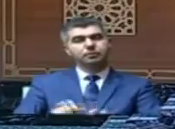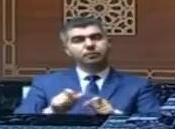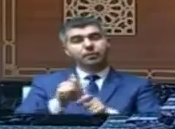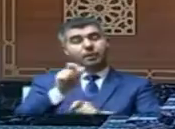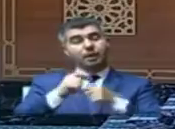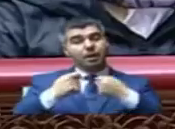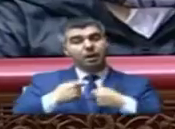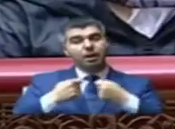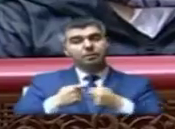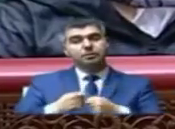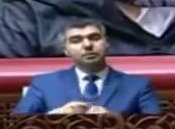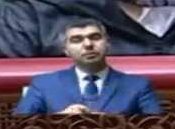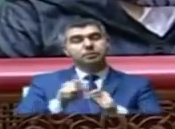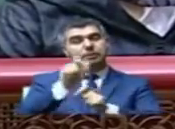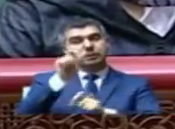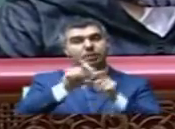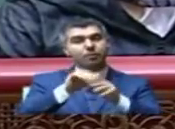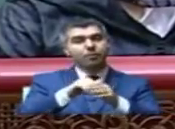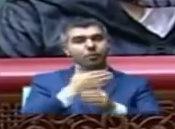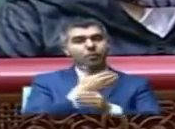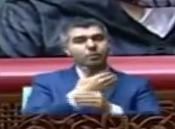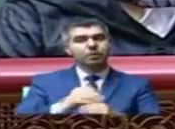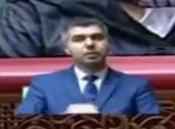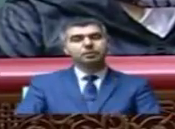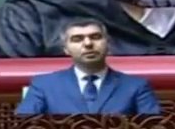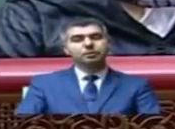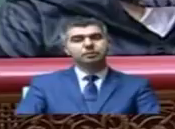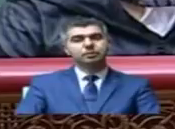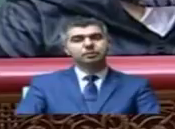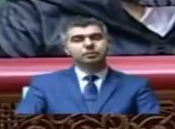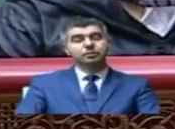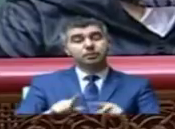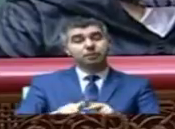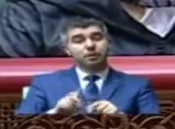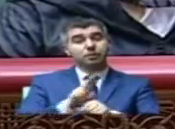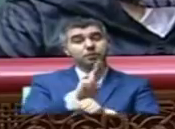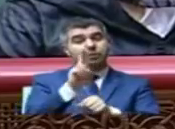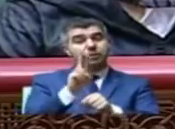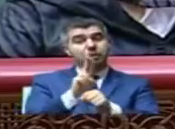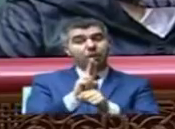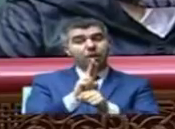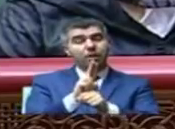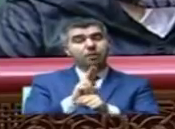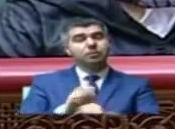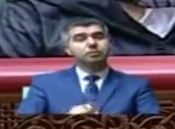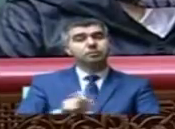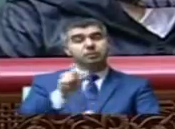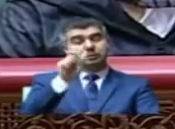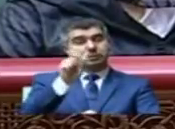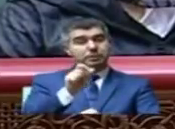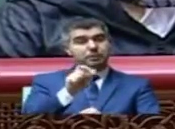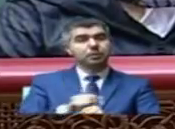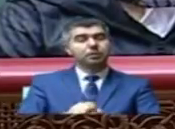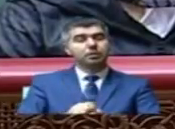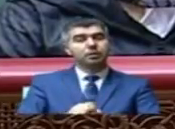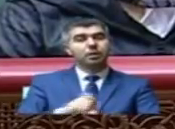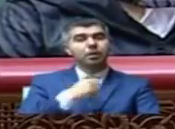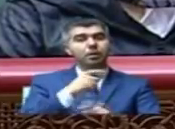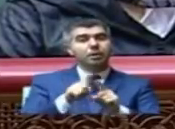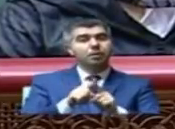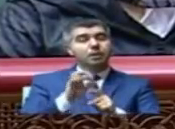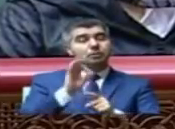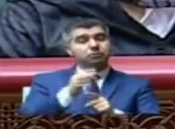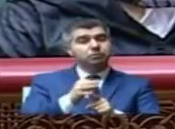السيدة الرئيسة المحترمة، السيدات والسادة المستشارون المحترمون، بخصوص السؤال الذي تقدمت بطرحه السيدة المستشارة المحترمة حول